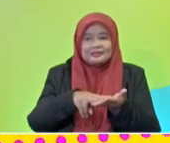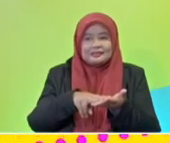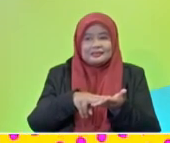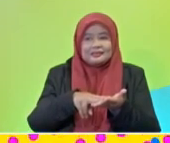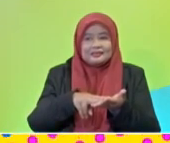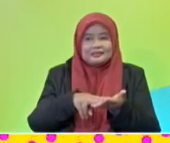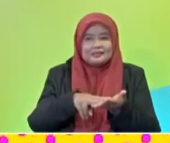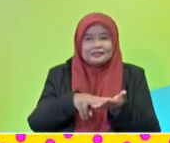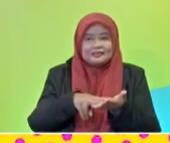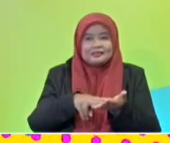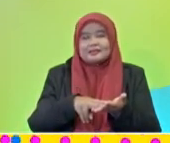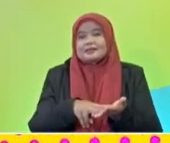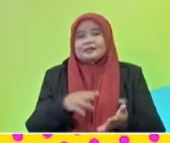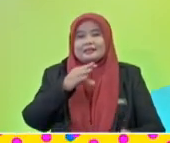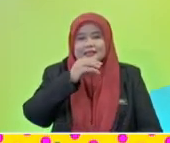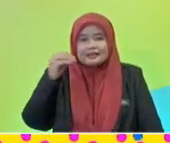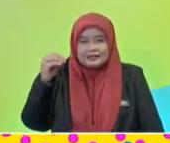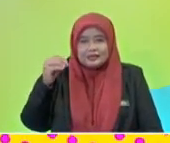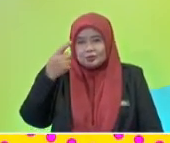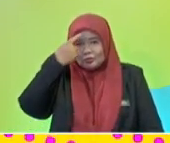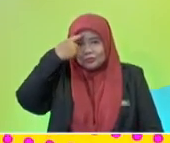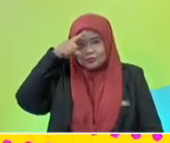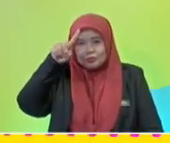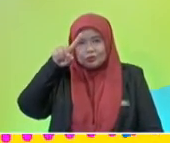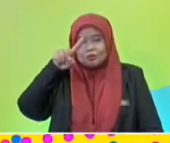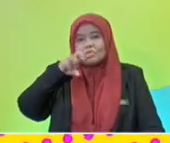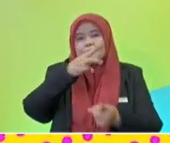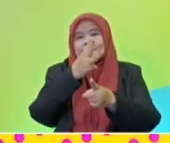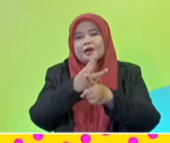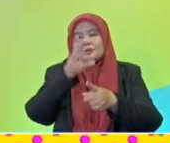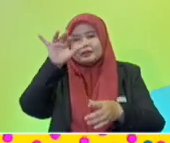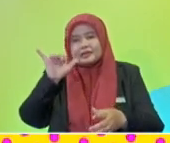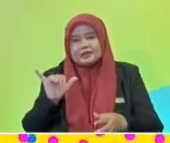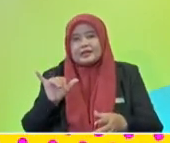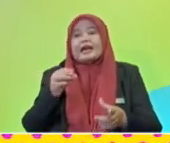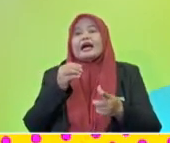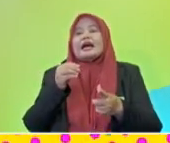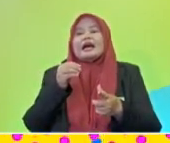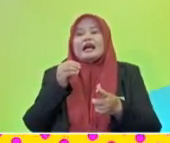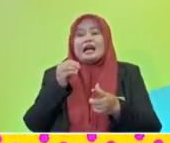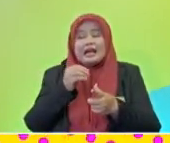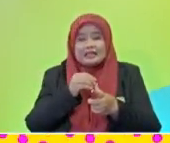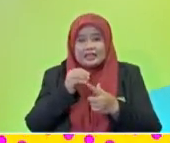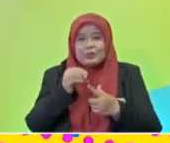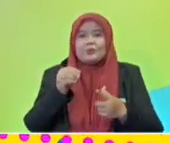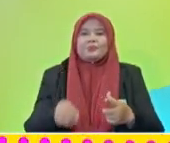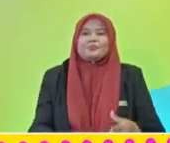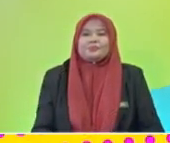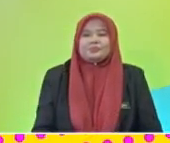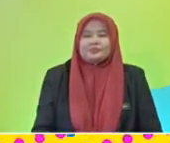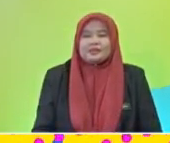baca dan untuk bahaw yang atau bagus